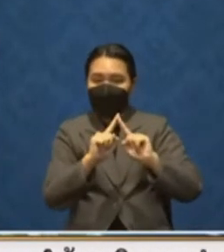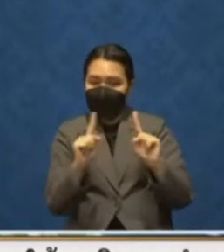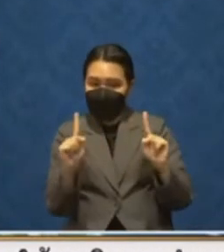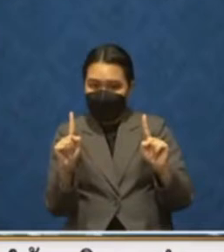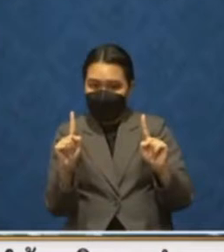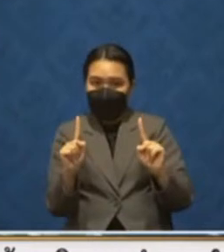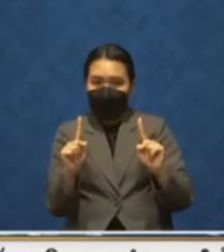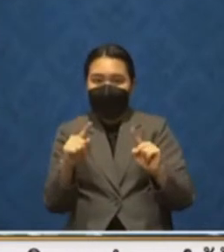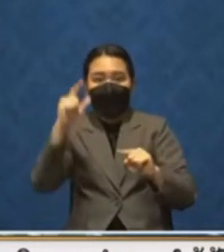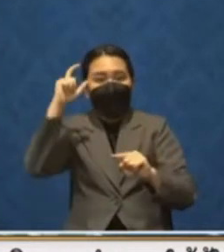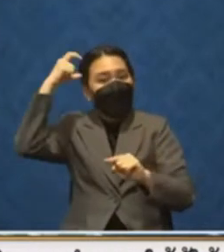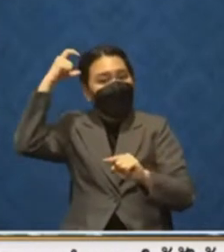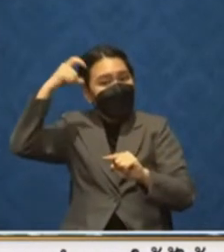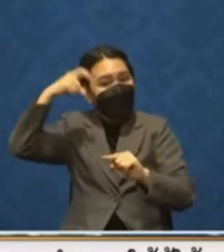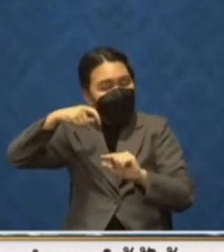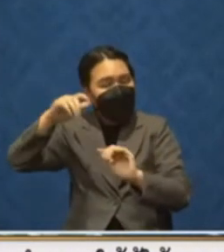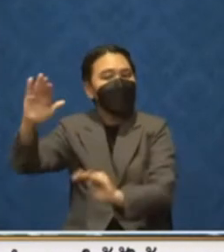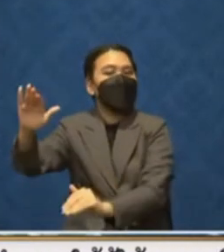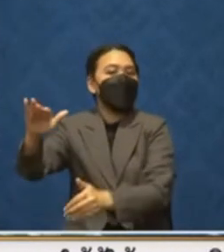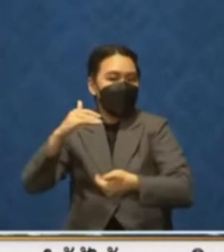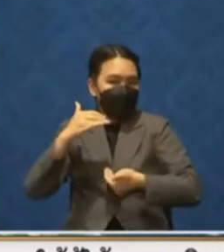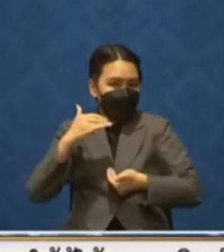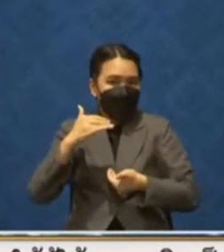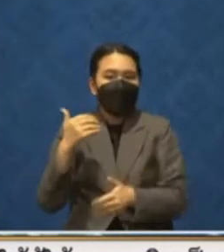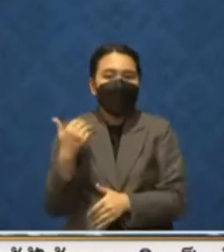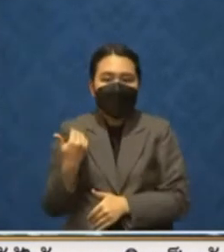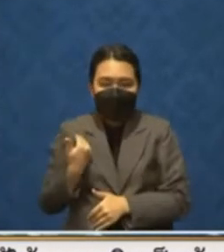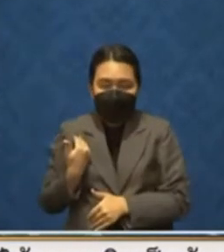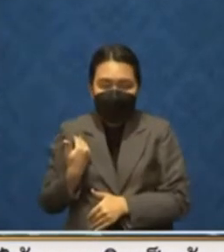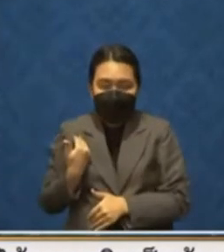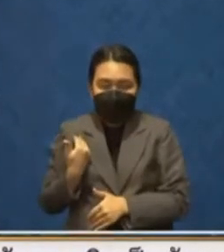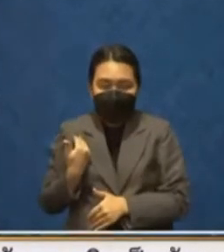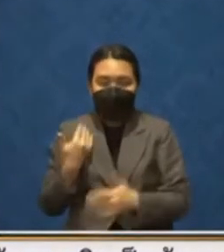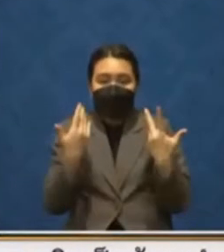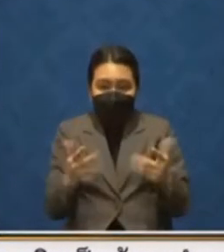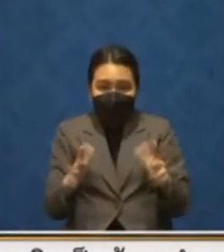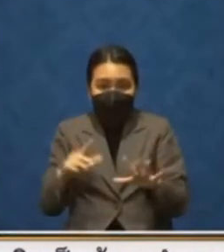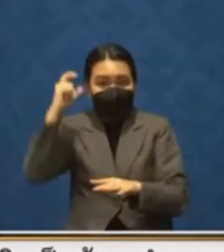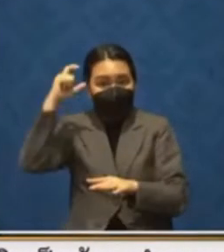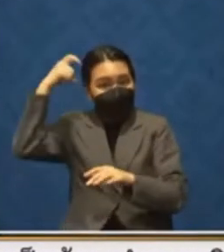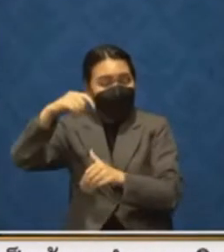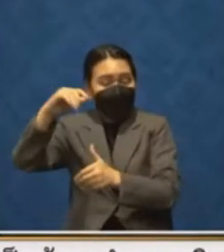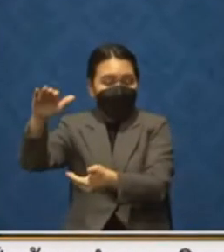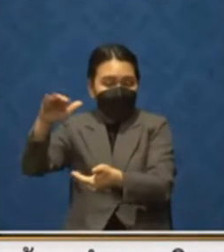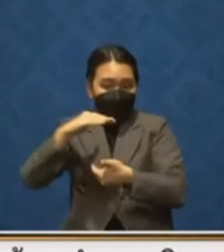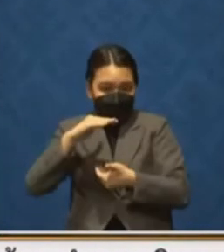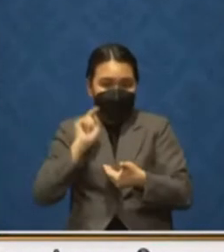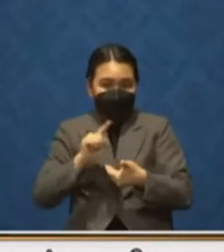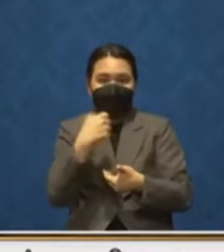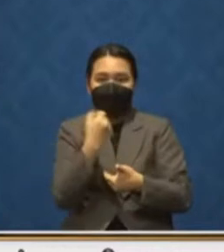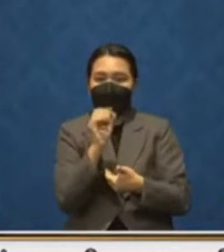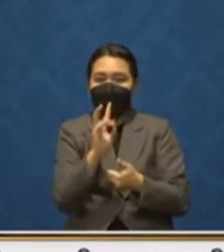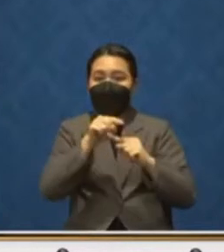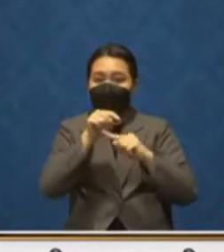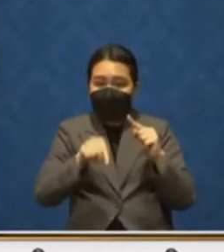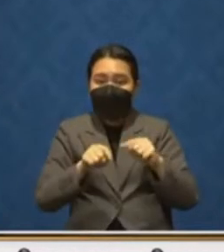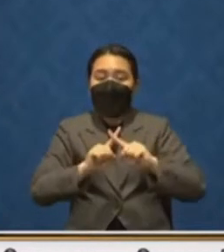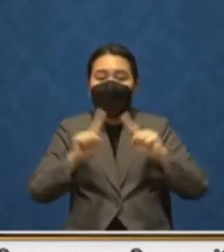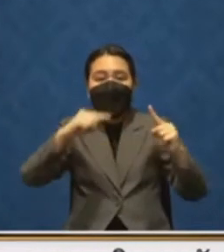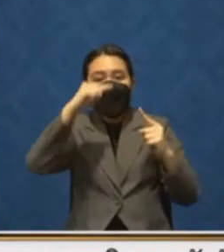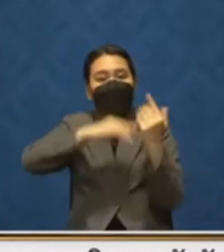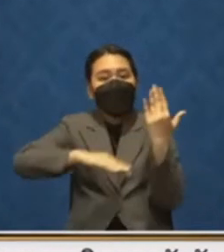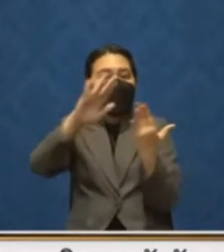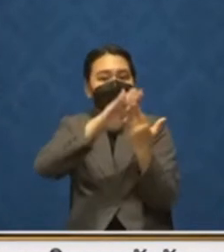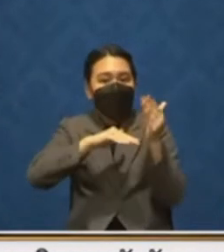นำเข้าจากพม่าแหล่งไดอาน่าอะไรต่างๆเนี่ยนะปรากฏว่านำเข้าจากพม่า 17เปอร์เซ็นต์แต่รัฐบาลไทยไปนำ